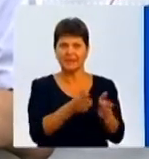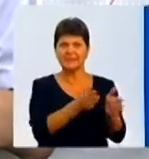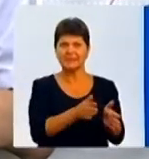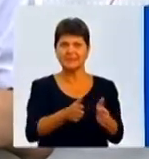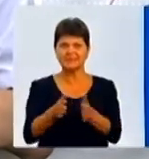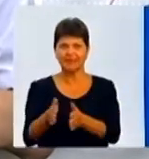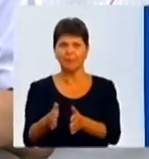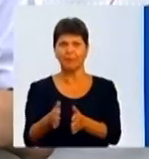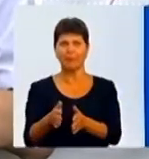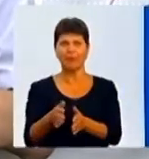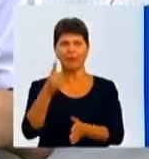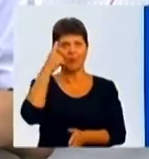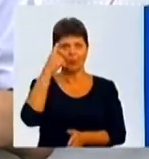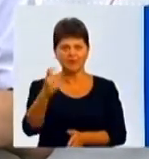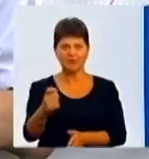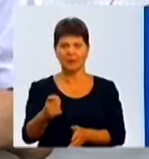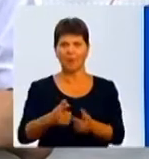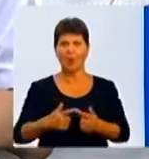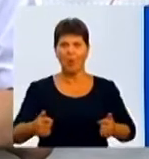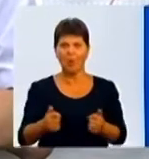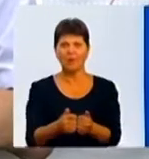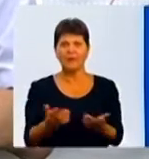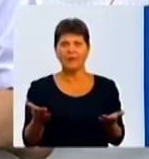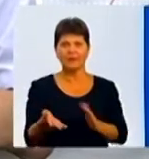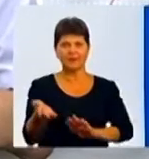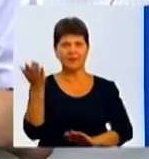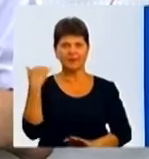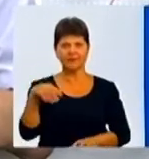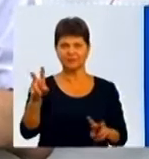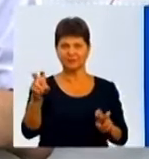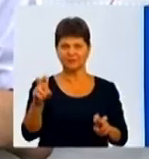подається повідомлення в органи, які раніше